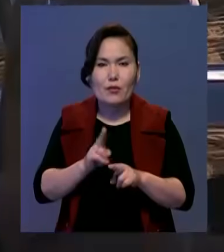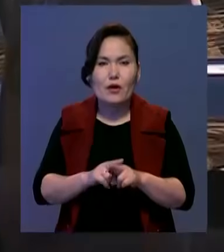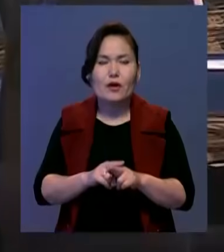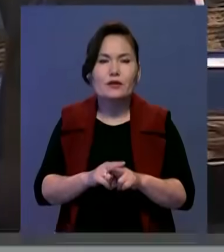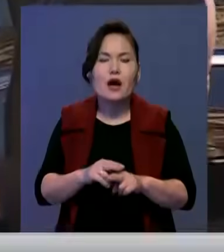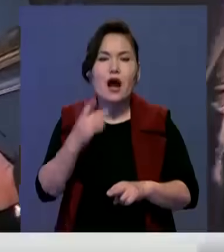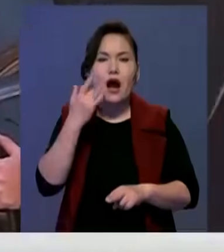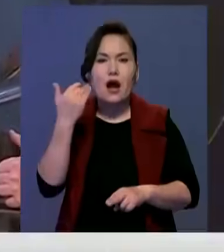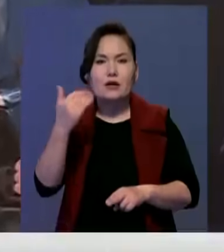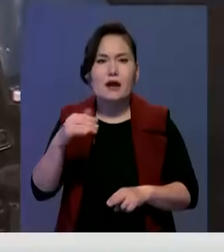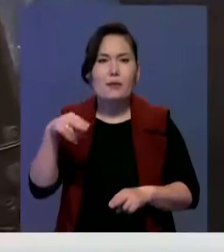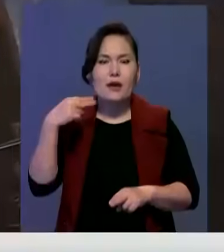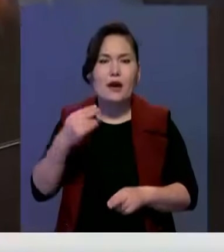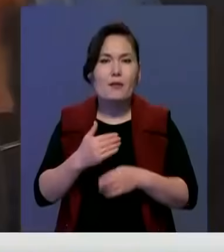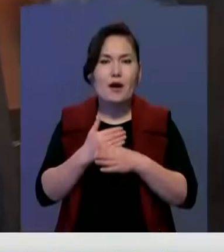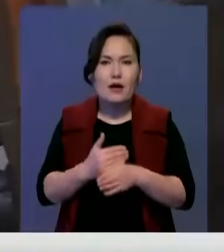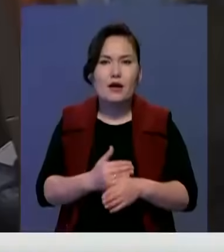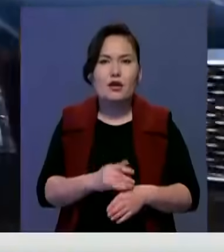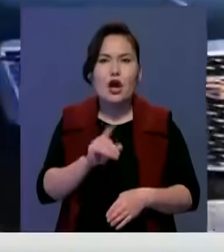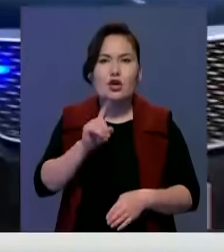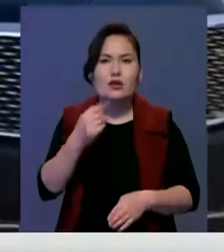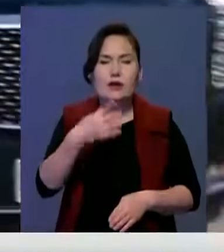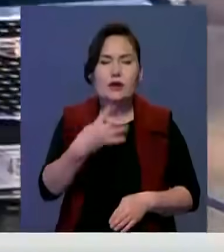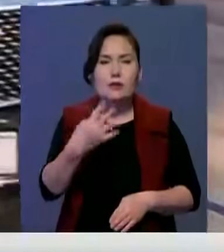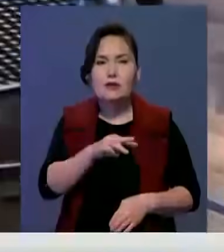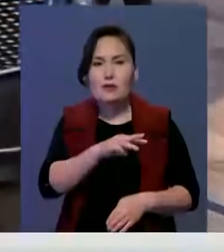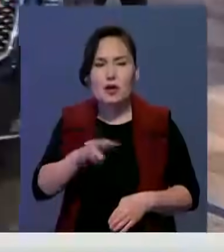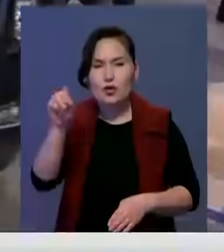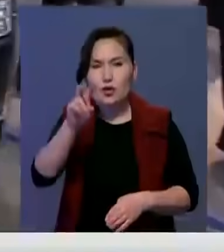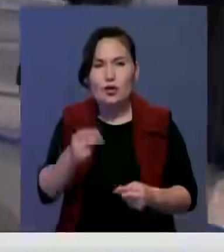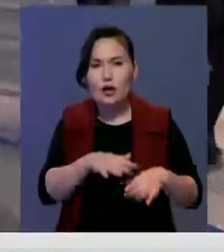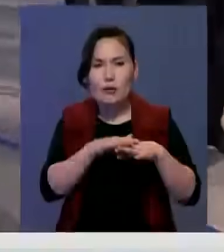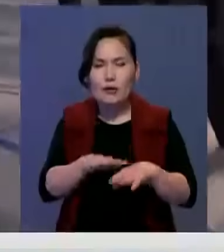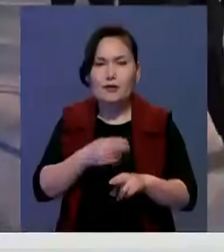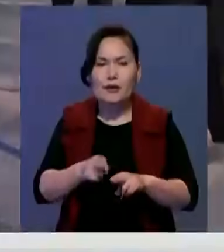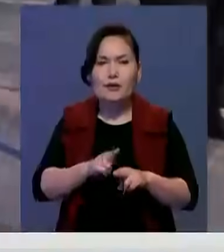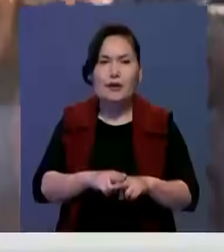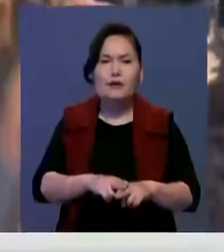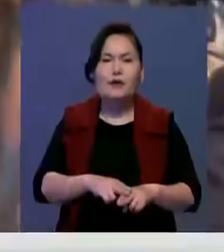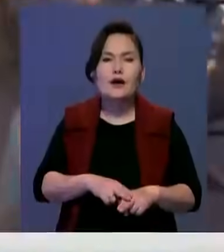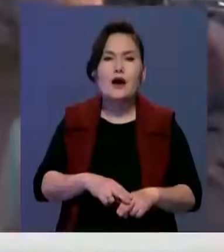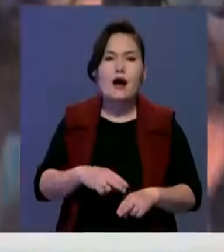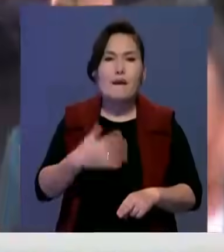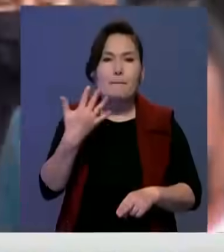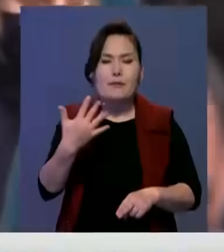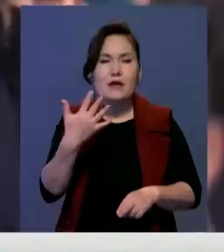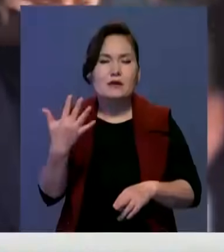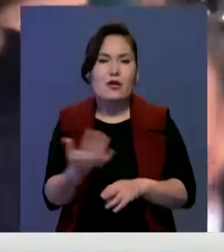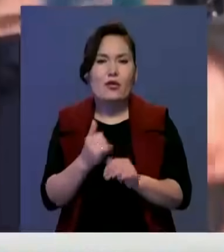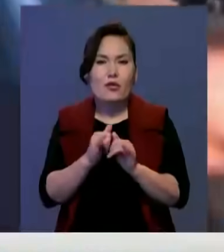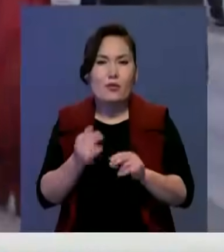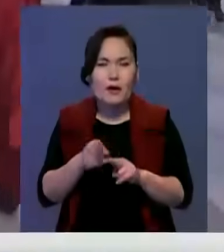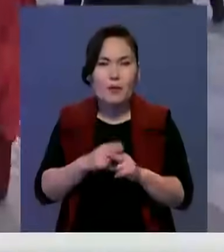АҚШ президентіне қайырымды жандар 145 миллион доллар аударған. Бұл Дональд Трамп алған ақшадан 5 есе көп.